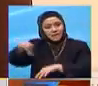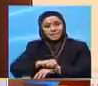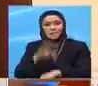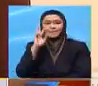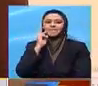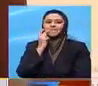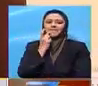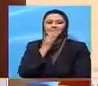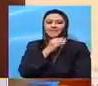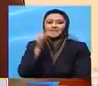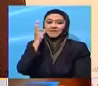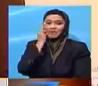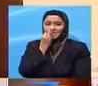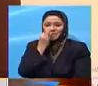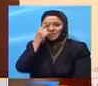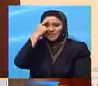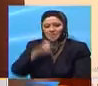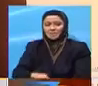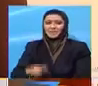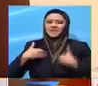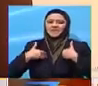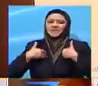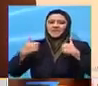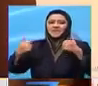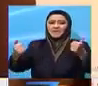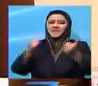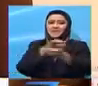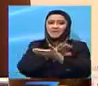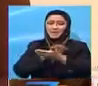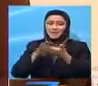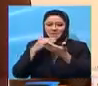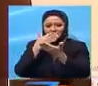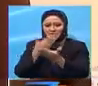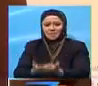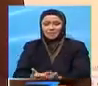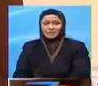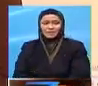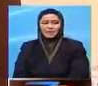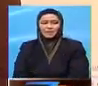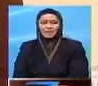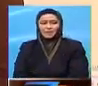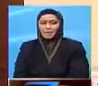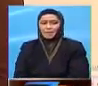buah-buahan demi kesihatan sejagat. Zehra Zamri melaporkan untuk Berita RTM.